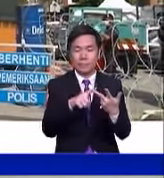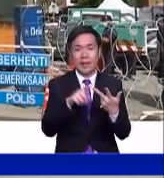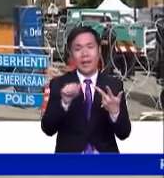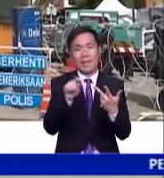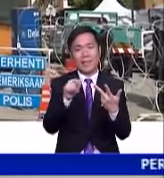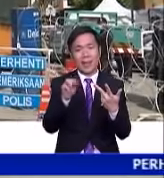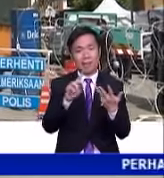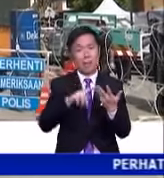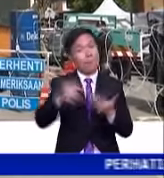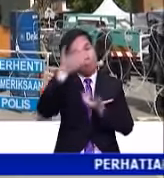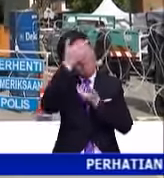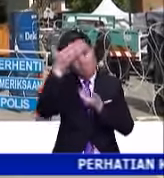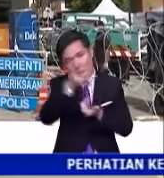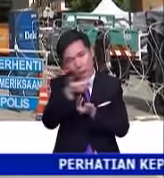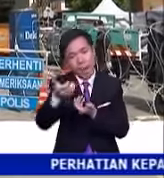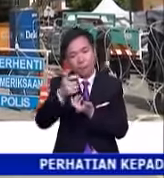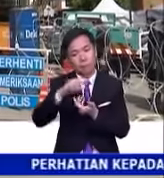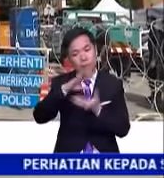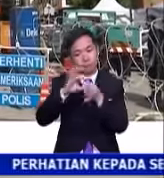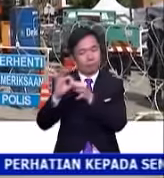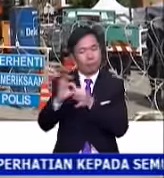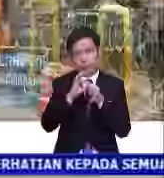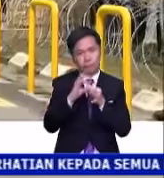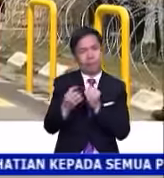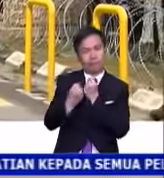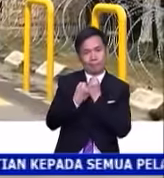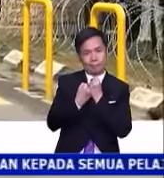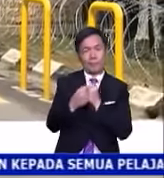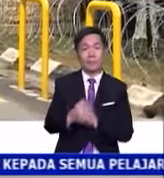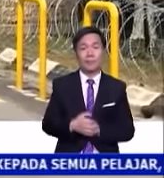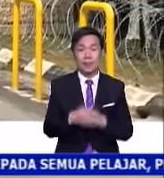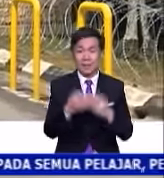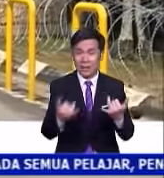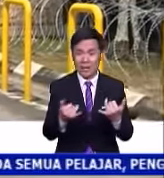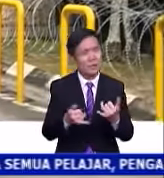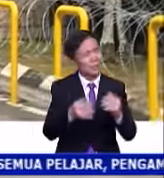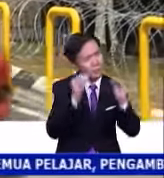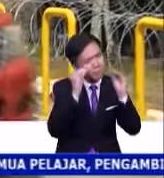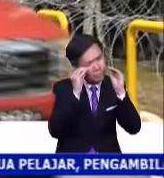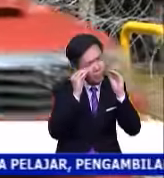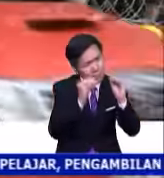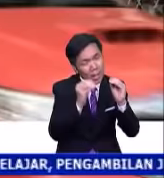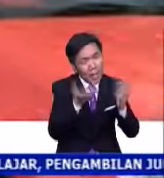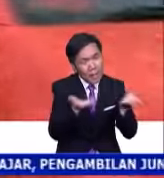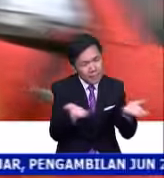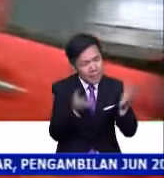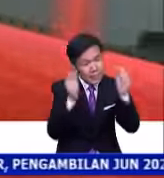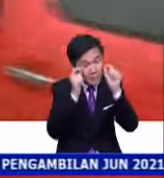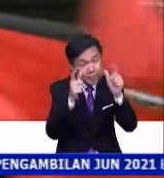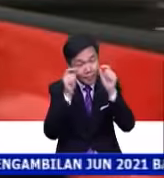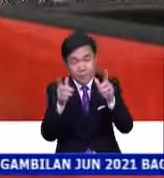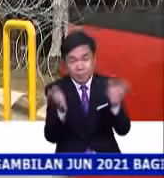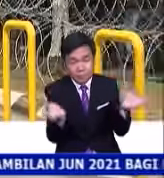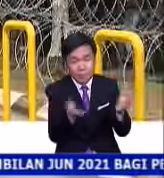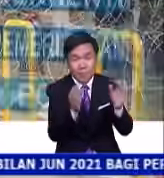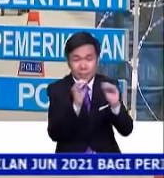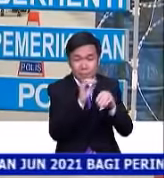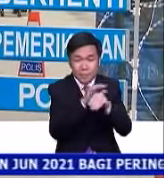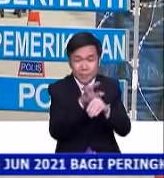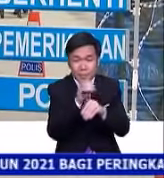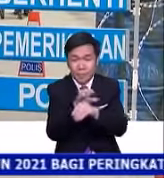ATM, bomba dan sebagainya. Kita sebenarnya sentiasa memberi educate kepada diorang. Kita memberi penjelasan kepada